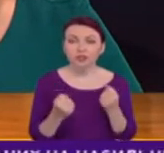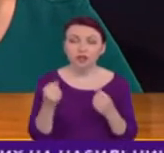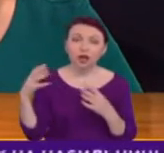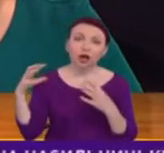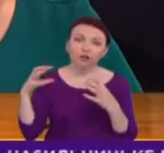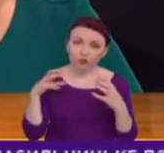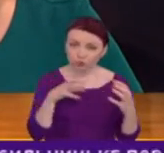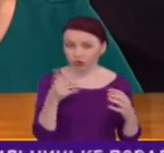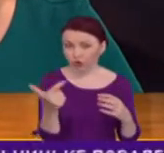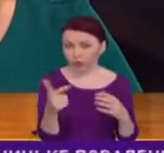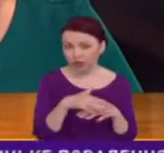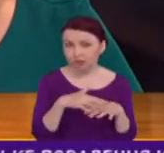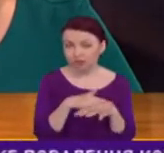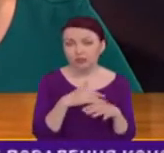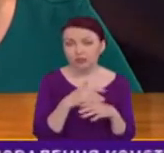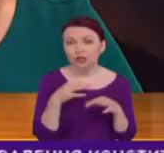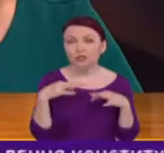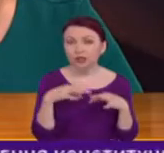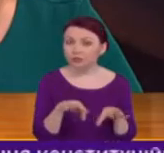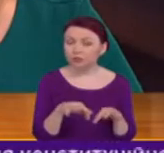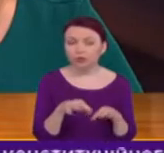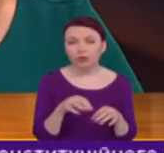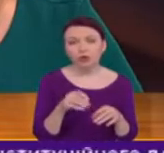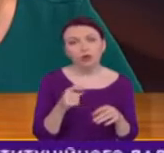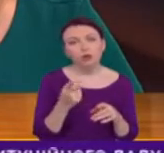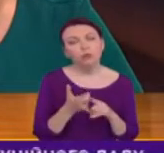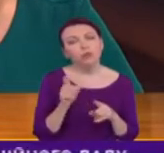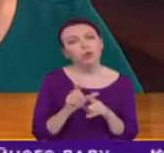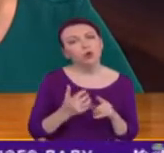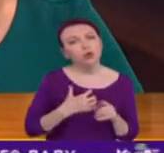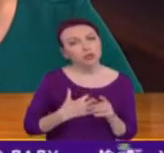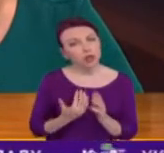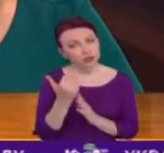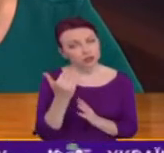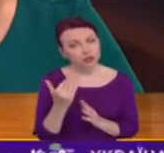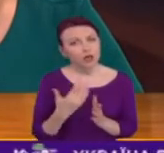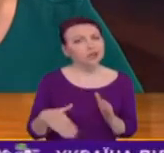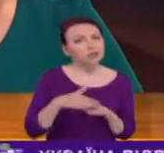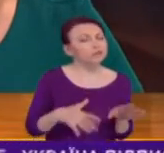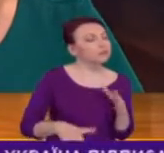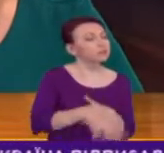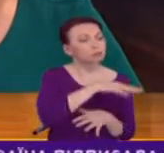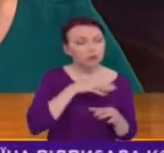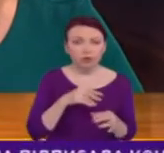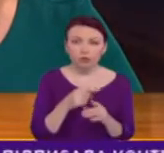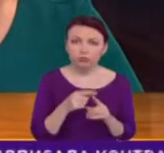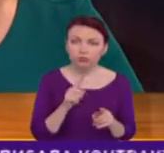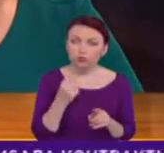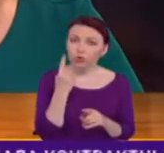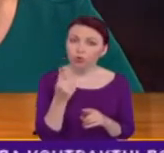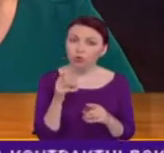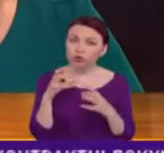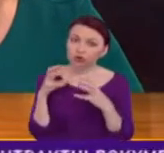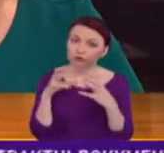громадський транспорт, то громадський транспорт, він має пріоритетність над всіма видами транспорту. Угу. Тому що один автобус,